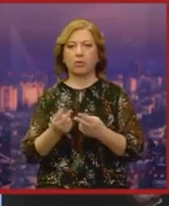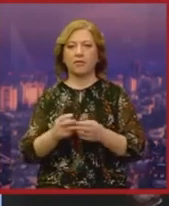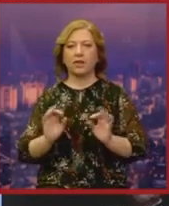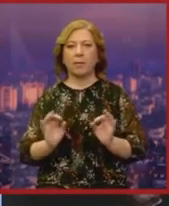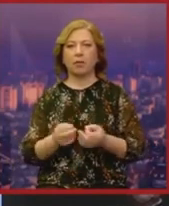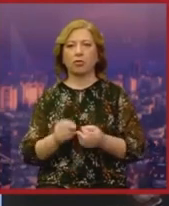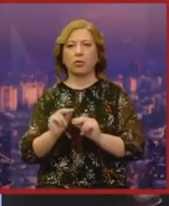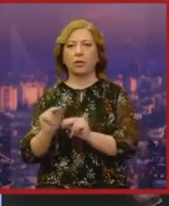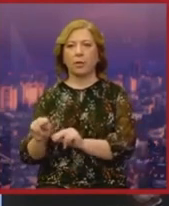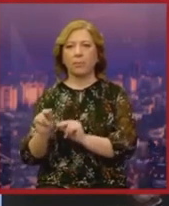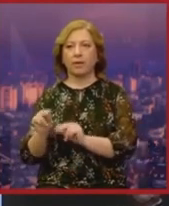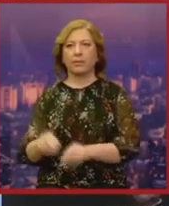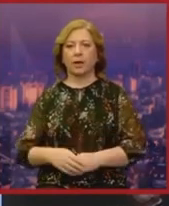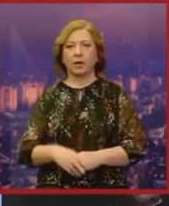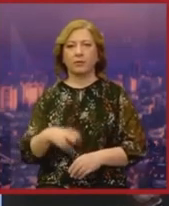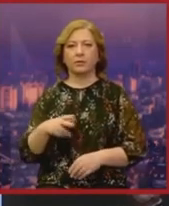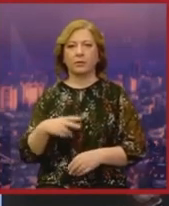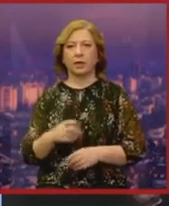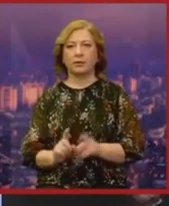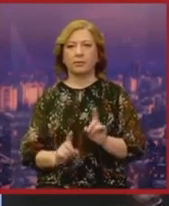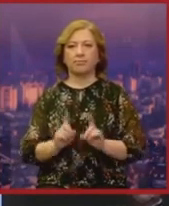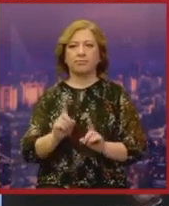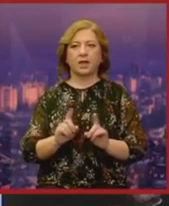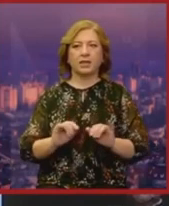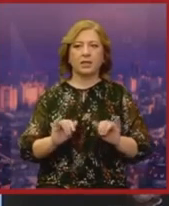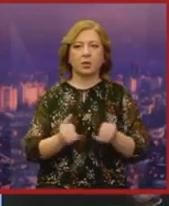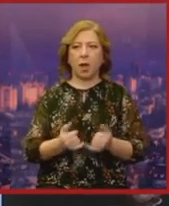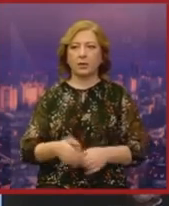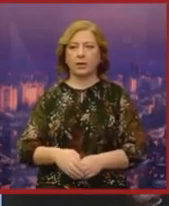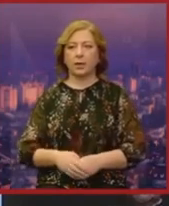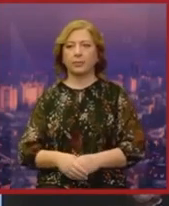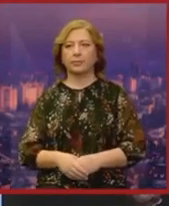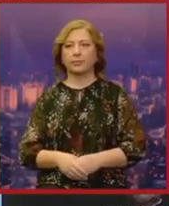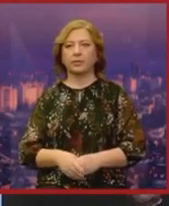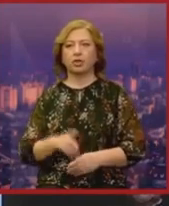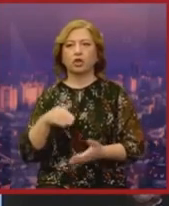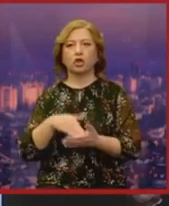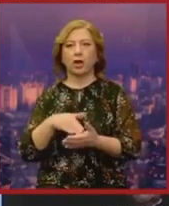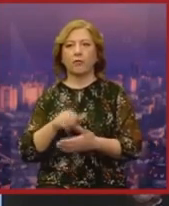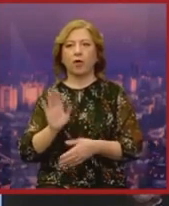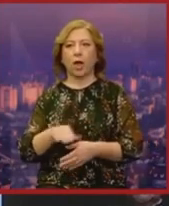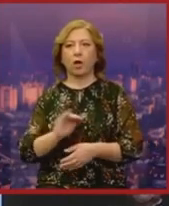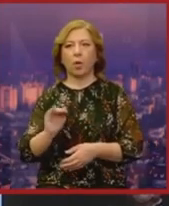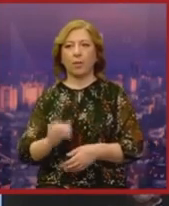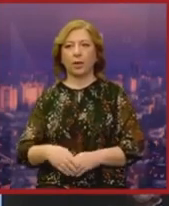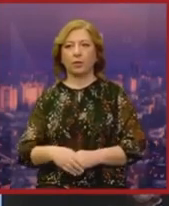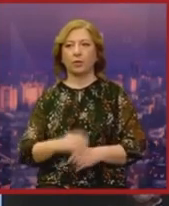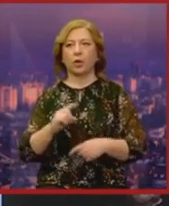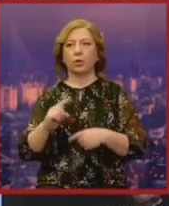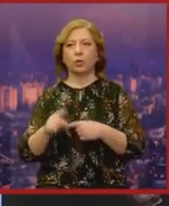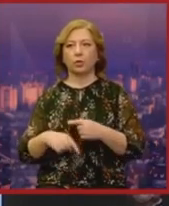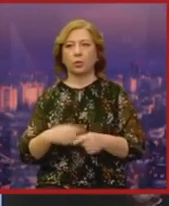predare sunt în funcție de situație, sunt în funcție de nevoile copilului. Abia după